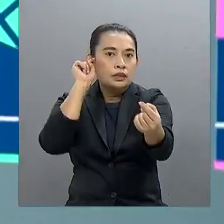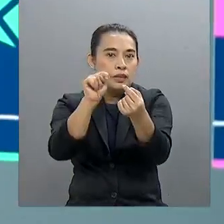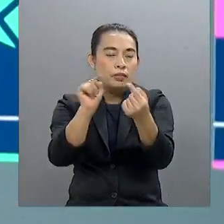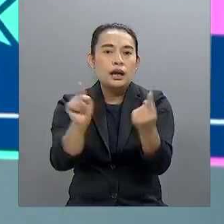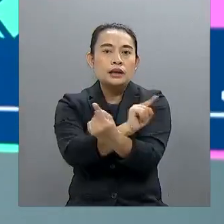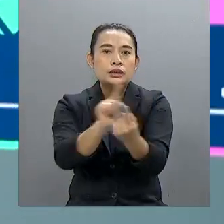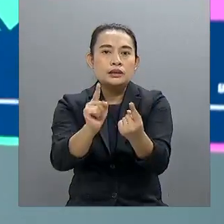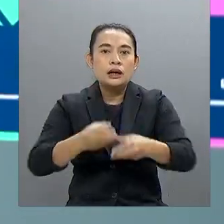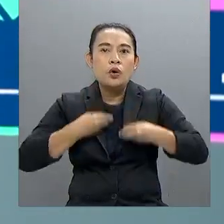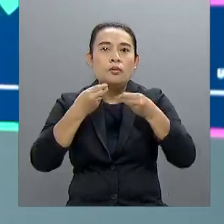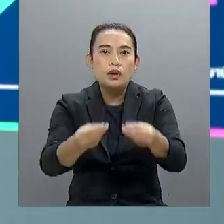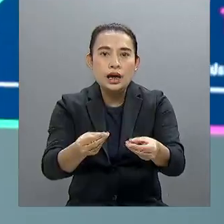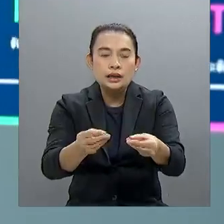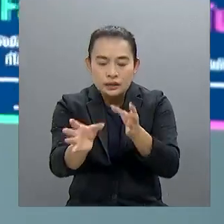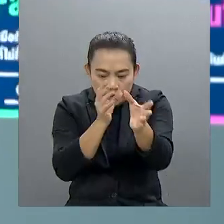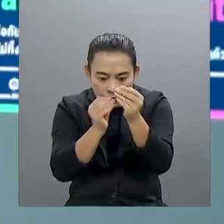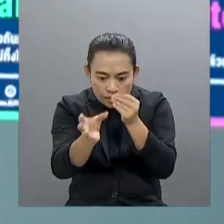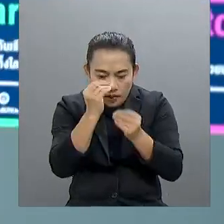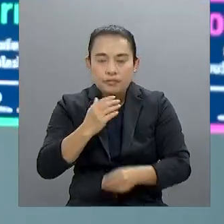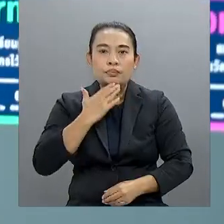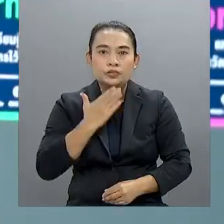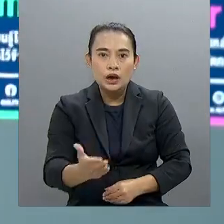ที่ได้ประกาศเอาไว้ก็คือเรามุ่งหวังจะสร้างสังคมแห่งการเรียนรู้ตลอดชีวิตดังนั้นalt V